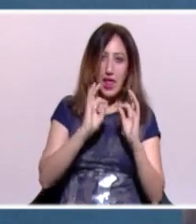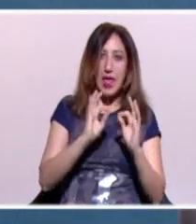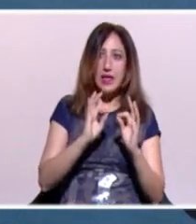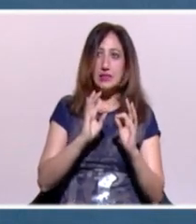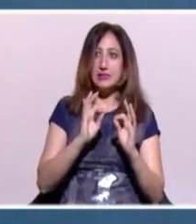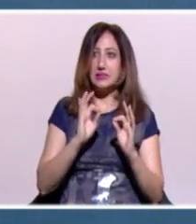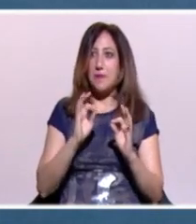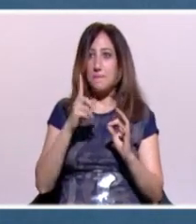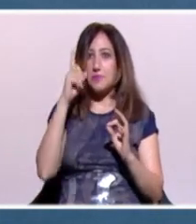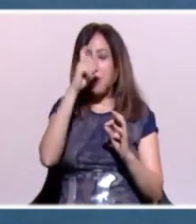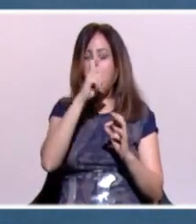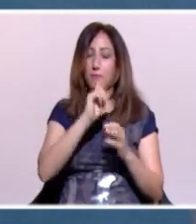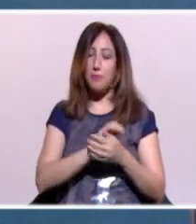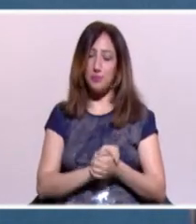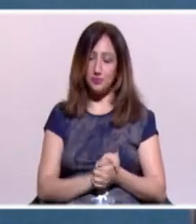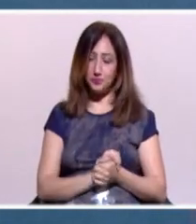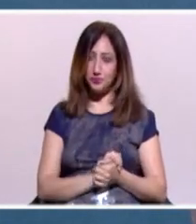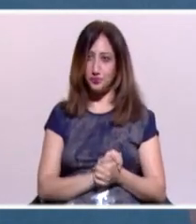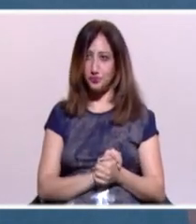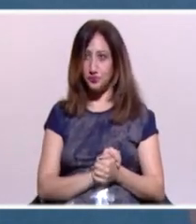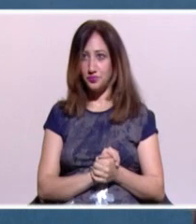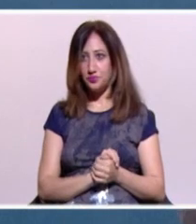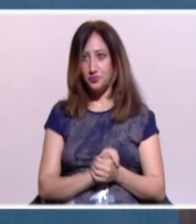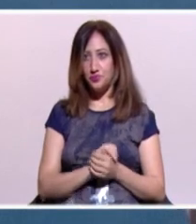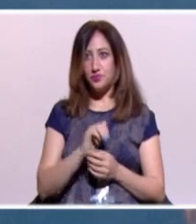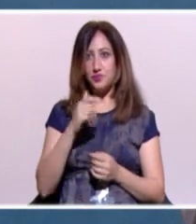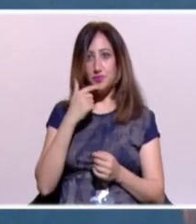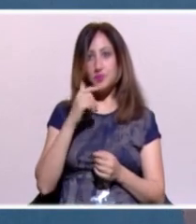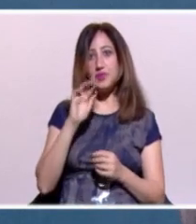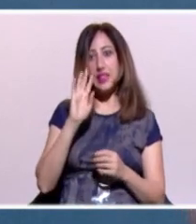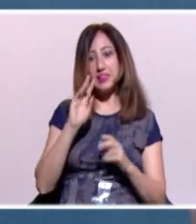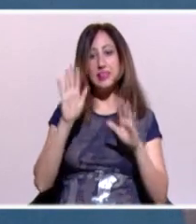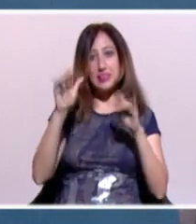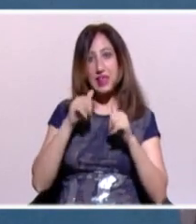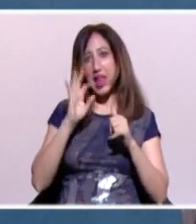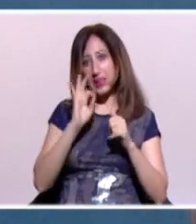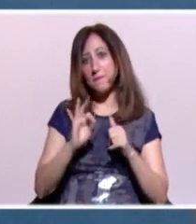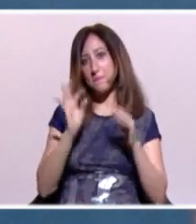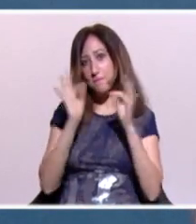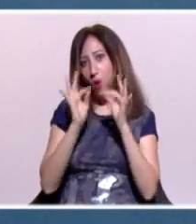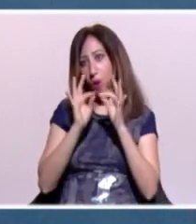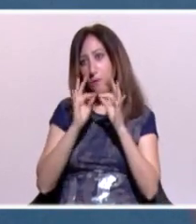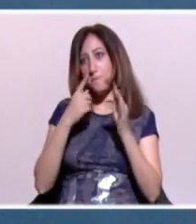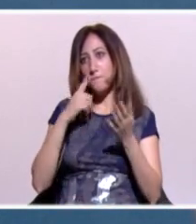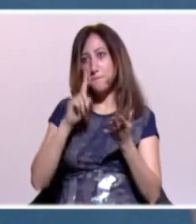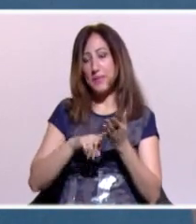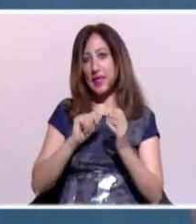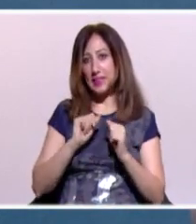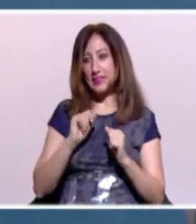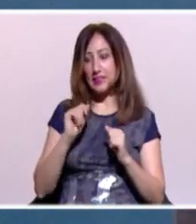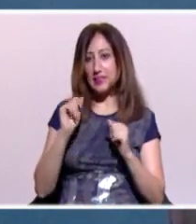يعني ما كنتش عارف اجيبه منين. فقلت طيب تعالى حب بجد، صدقه قوي قوي، فده هيحب من هنا